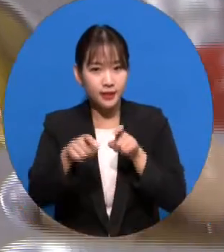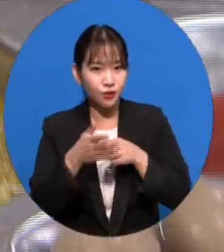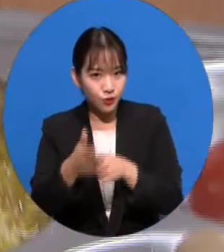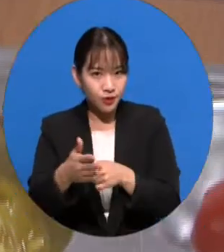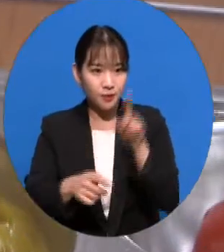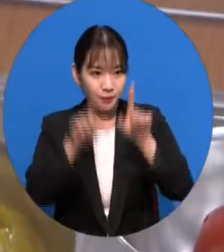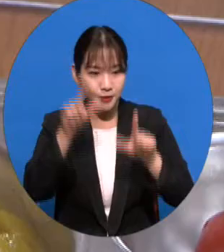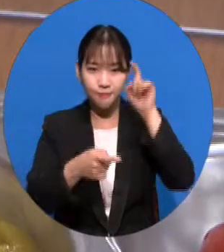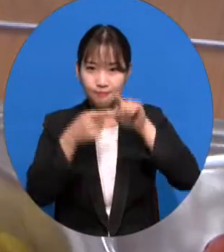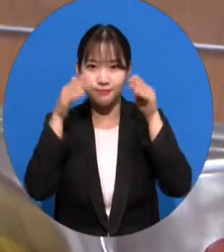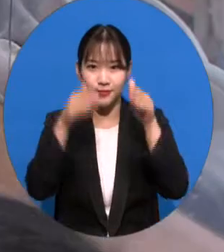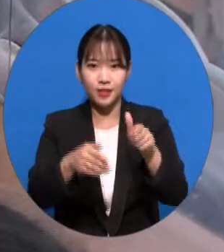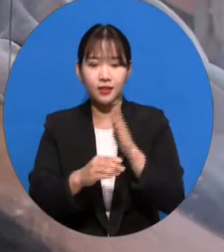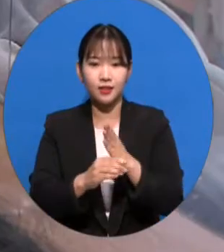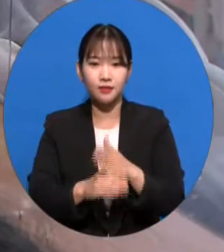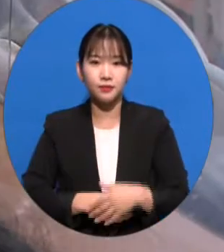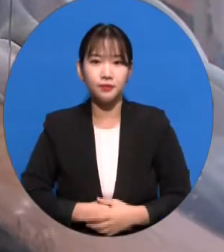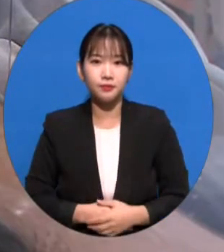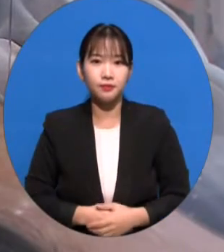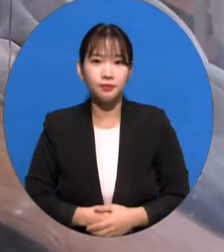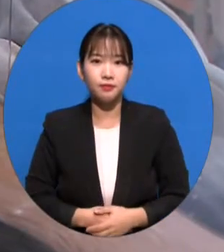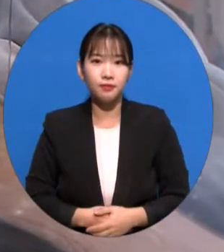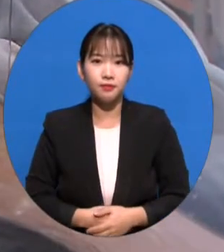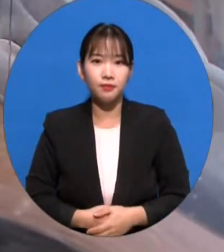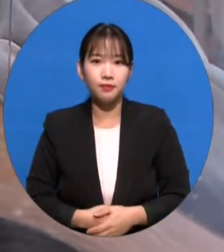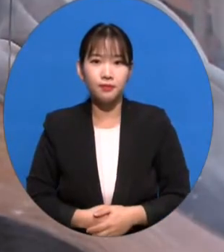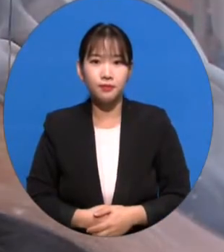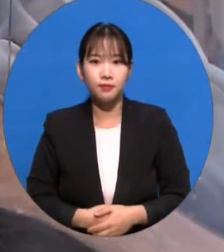실천하는 모습이 눈길을 끌고 있습니다. MBC 뉴스 강서영입니다.